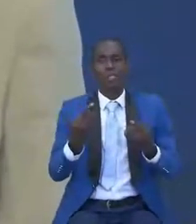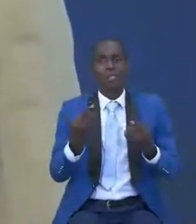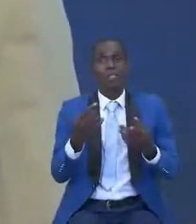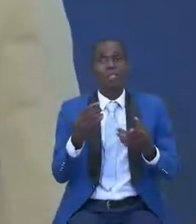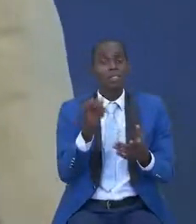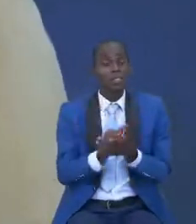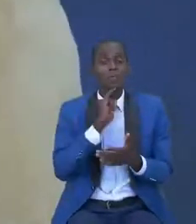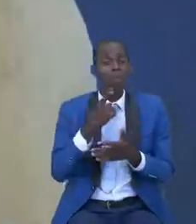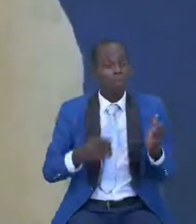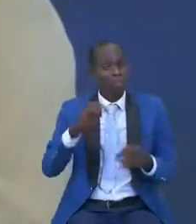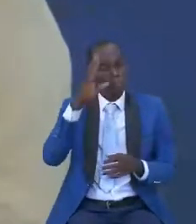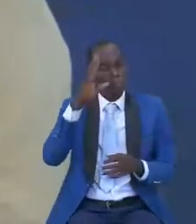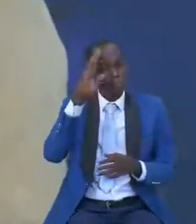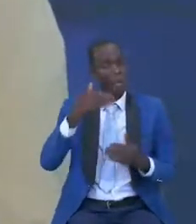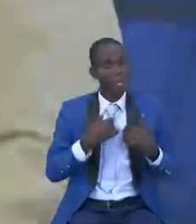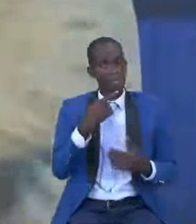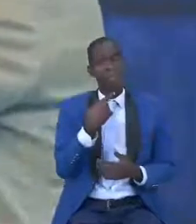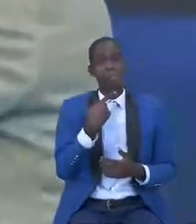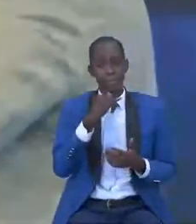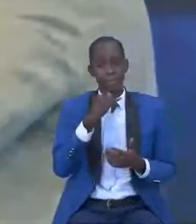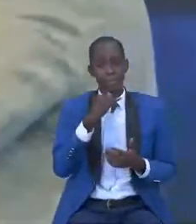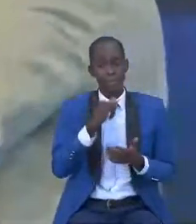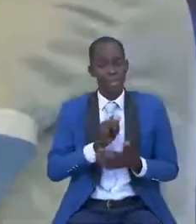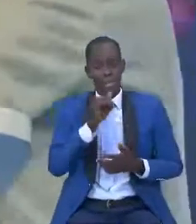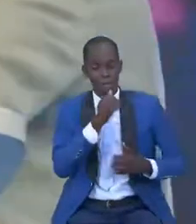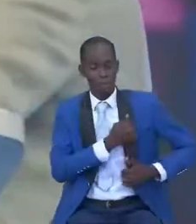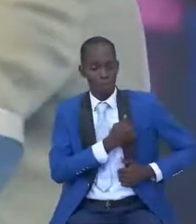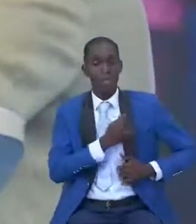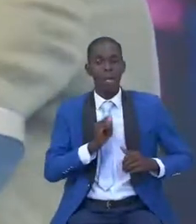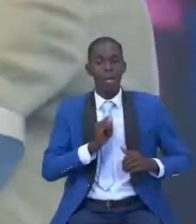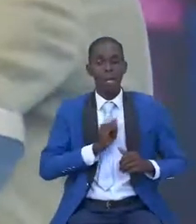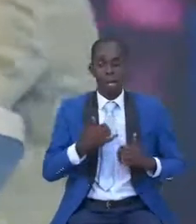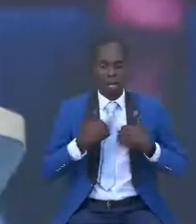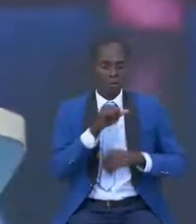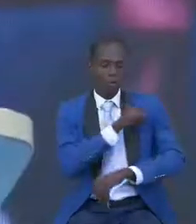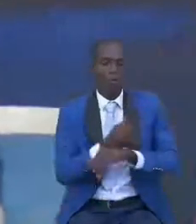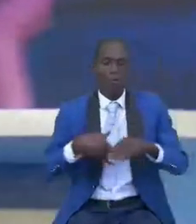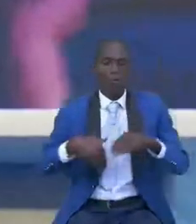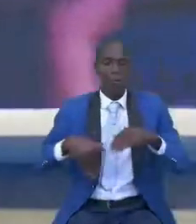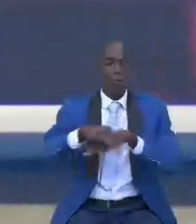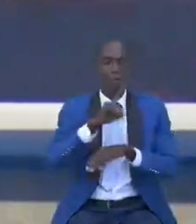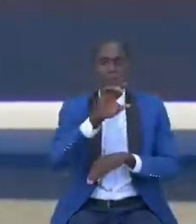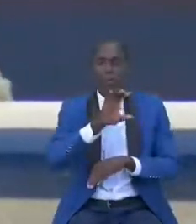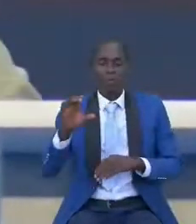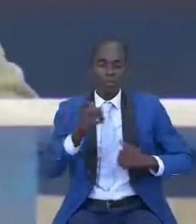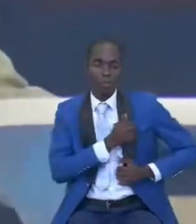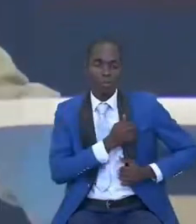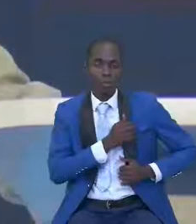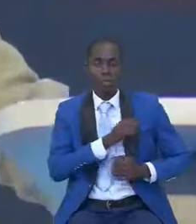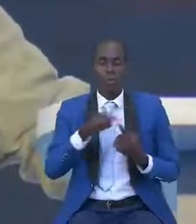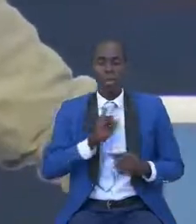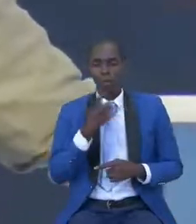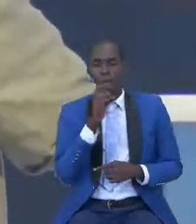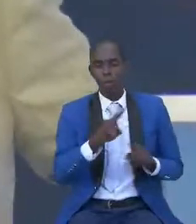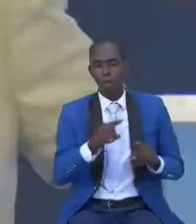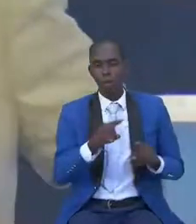Puis Jésus dit au centenier, va. C'est ce que l'homme avait dit. L'homme a dit, je suis centenier, j'ai l'autorité